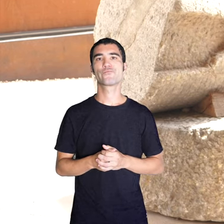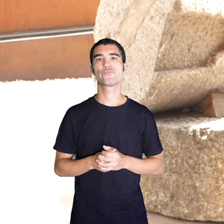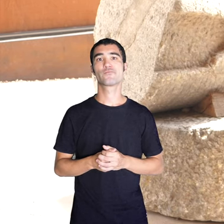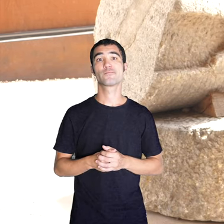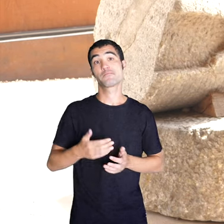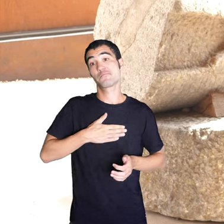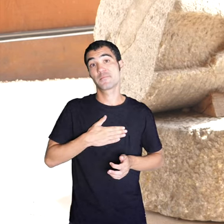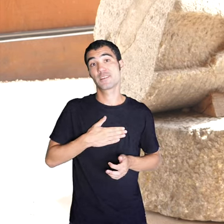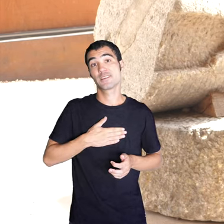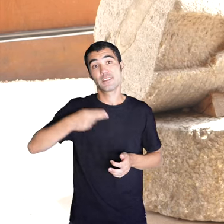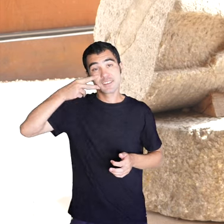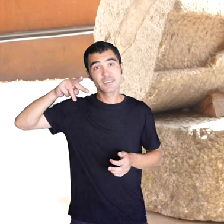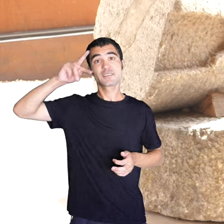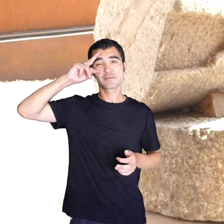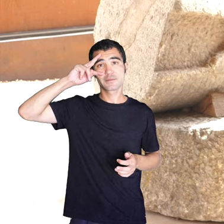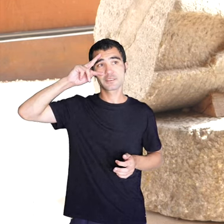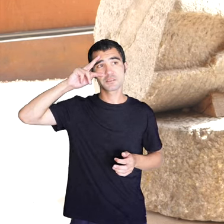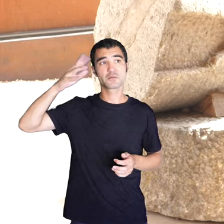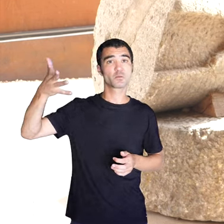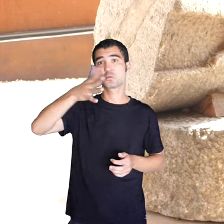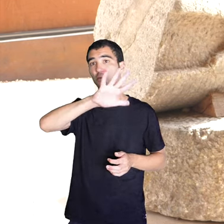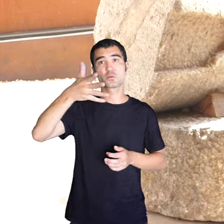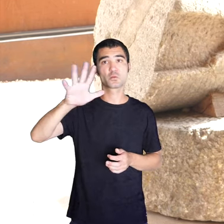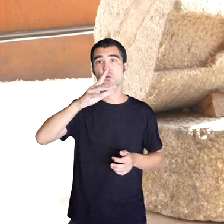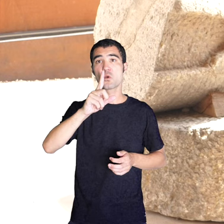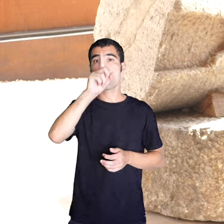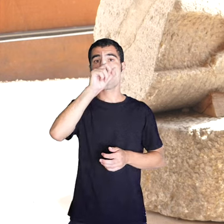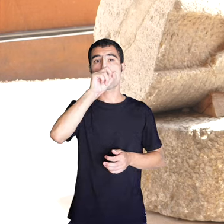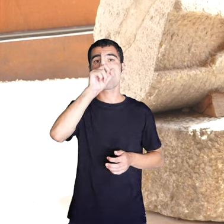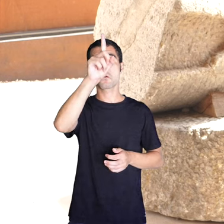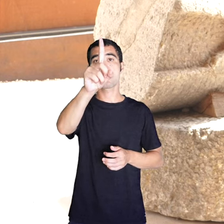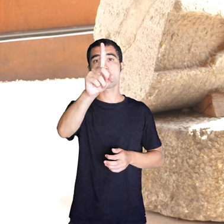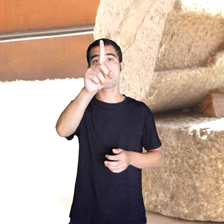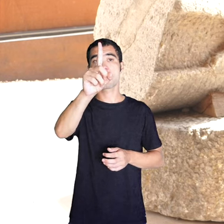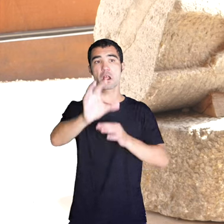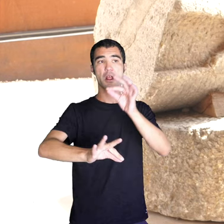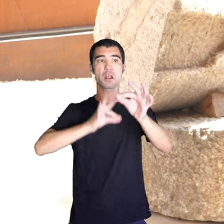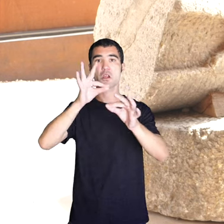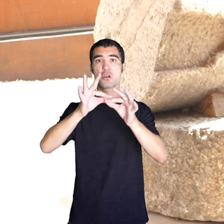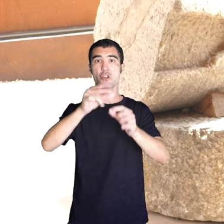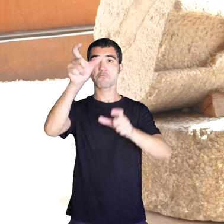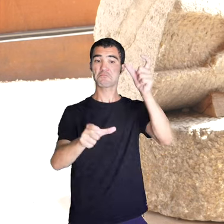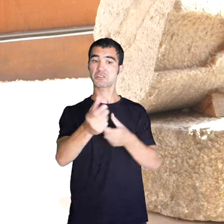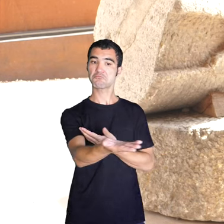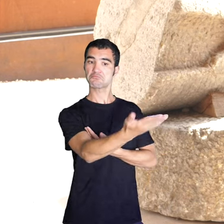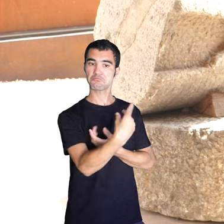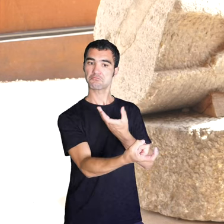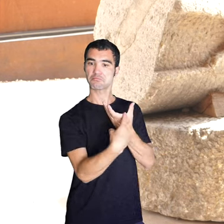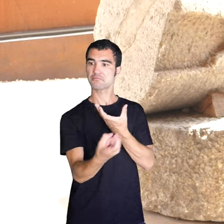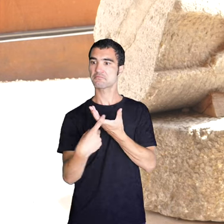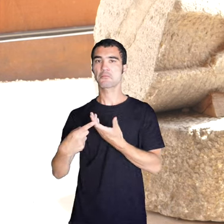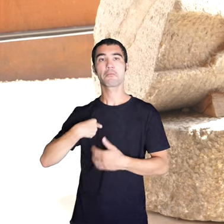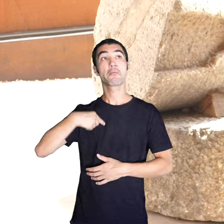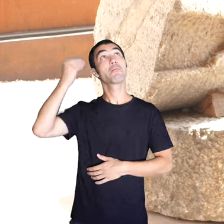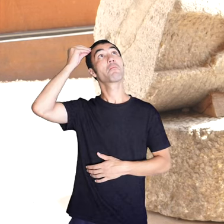en la meva experiència, d'un any i alguna cosa de d'urgent, pues, no em